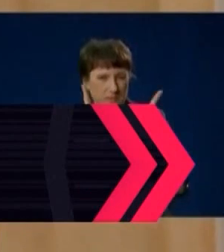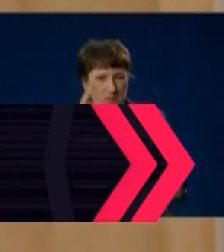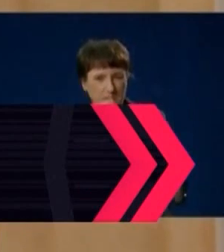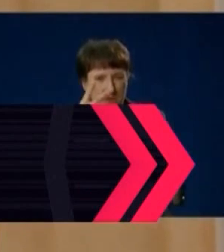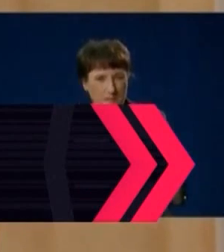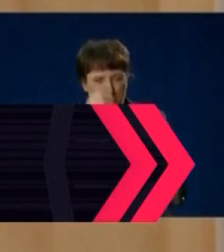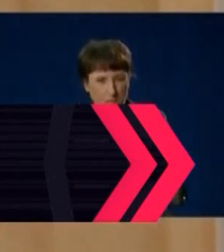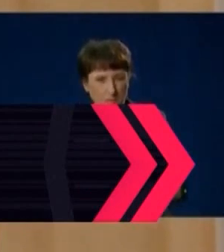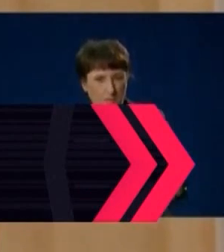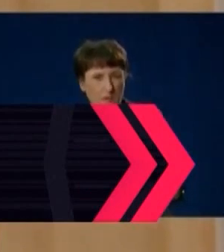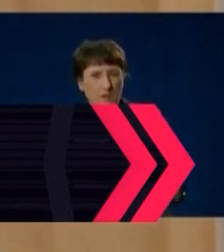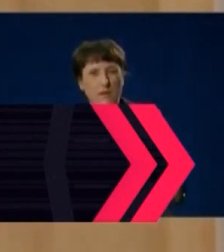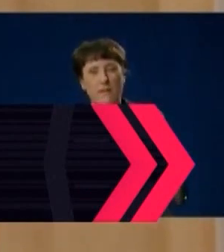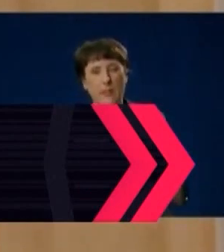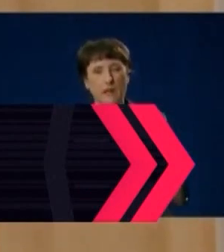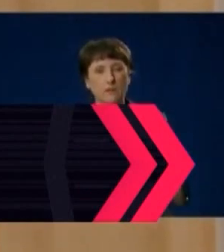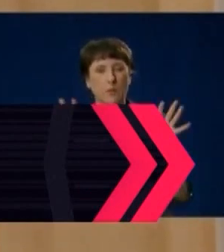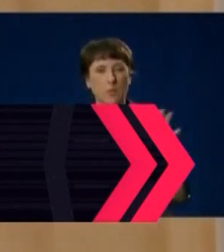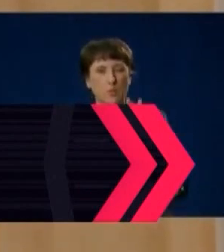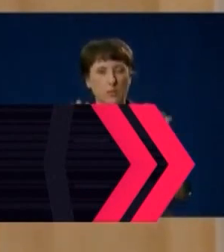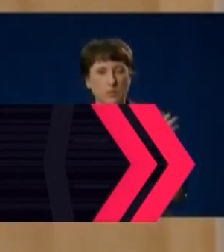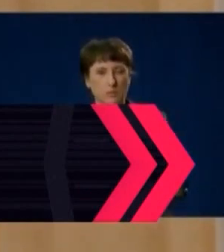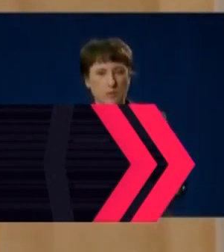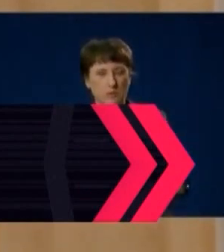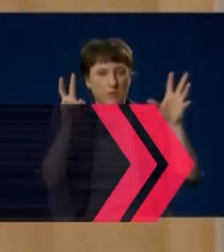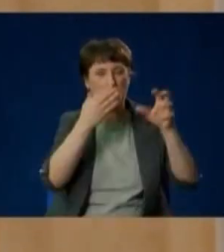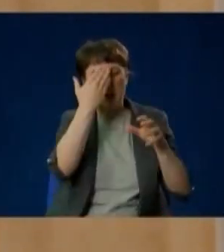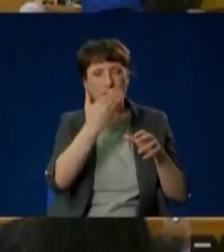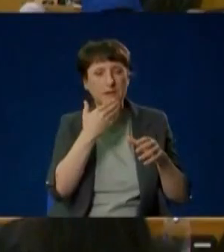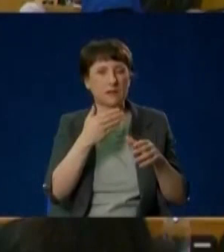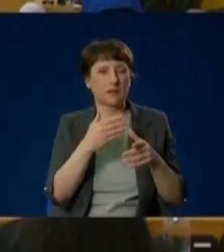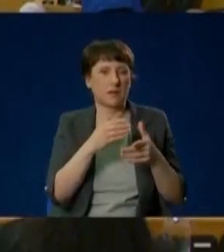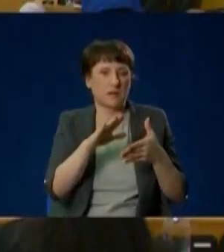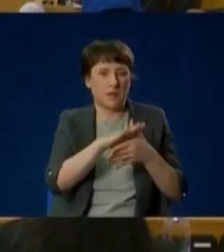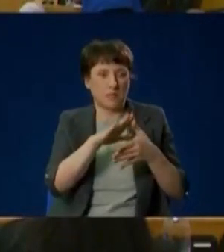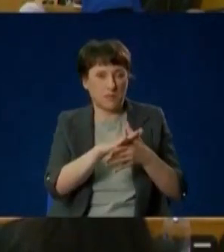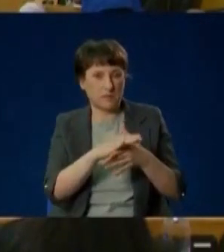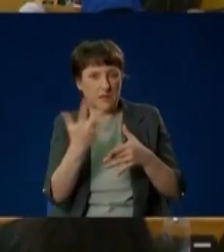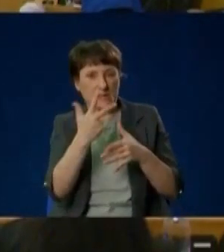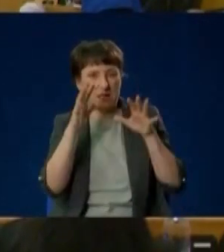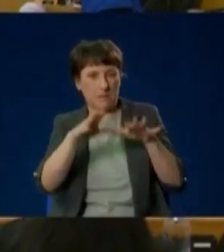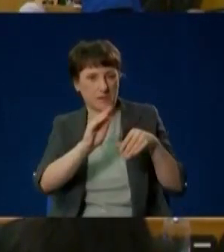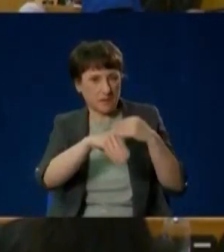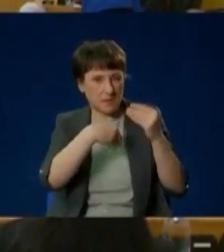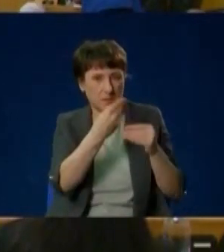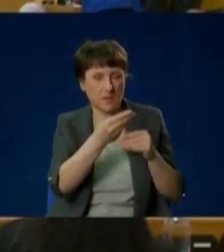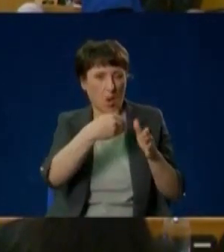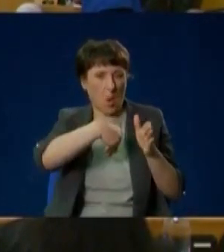2022 наш музыкальный фестиваль «Лето в Тобольском Кремле» получил третье место в номинации